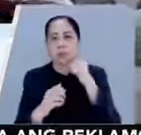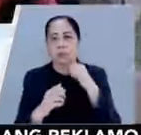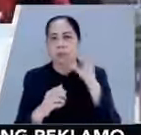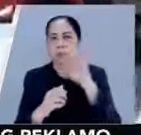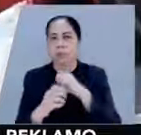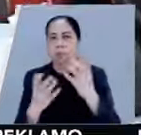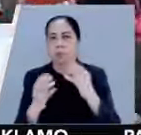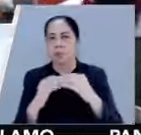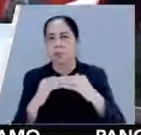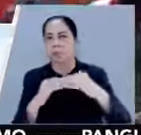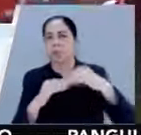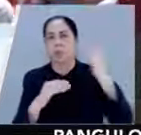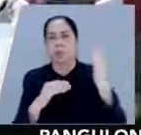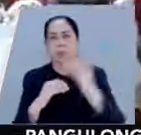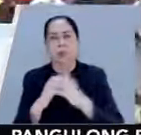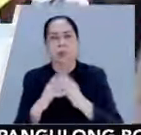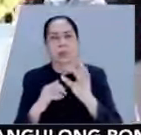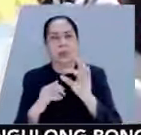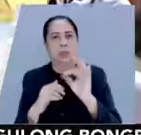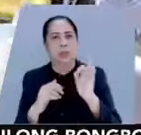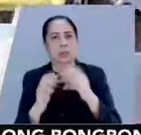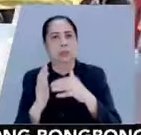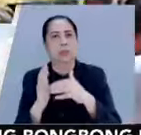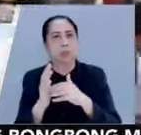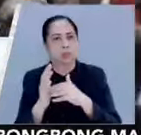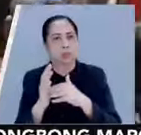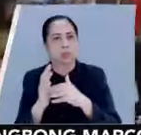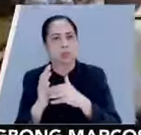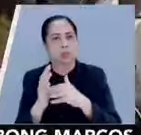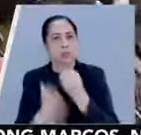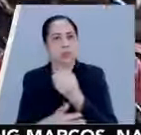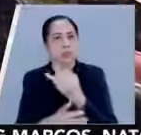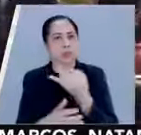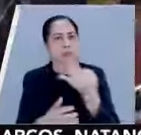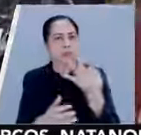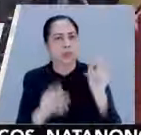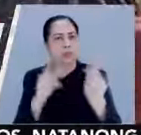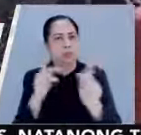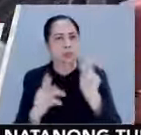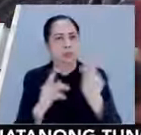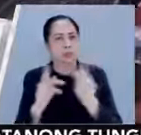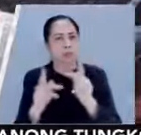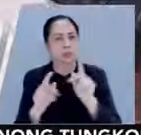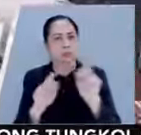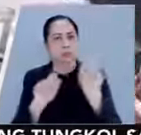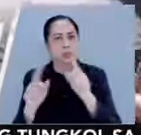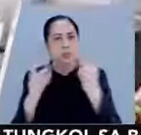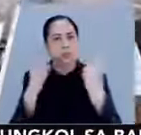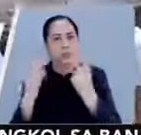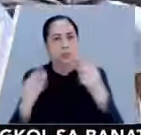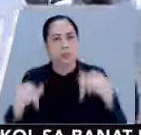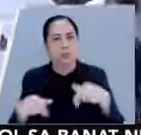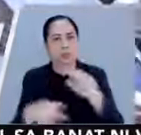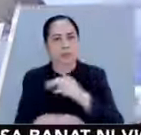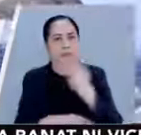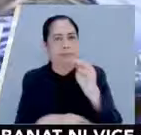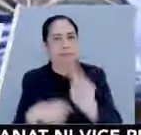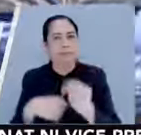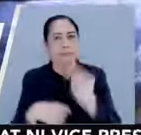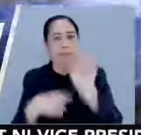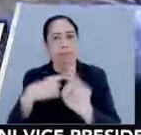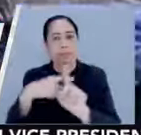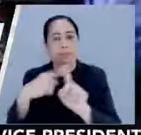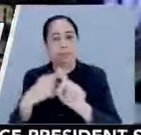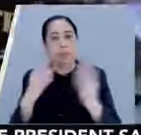sa 900,000 ang bilang ng mga kapuso nating papasyal dito sa Manila North Cemetery kumpara po noong isang